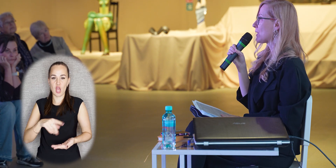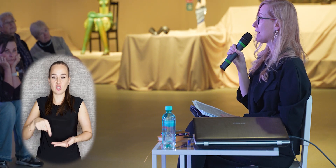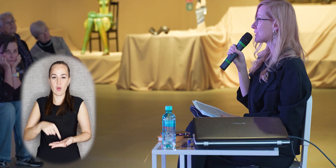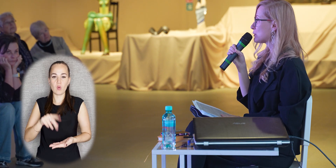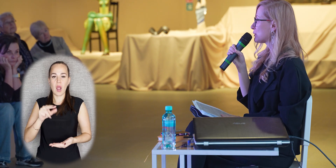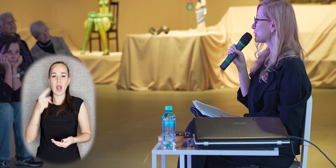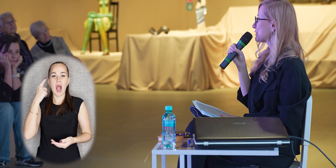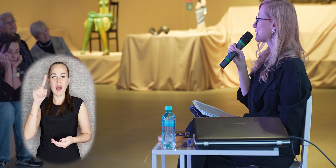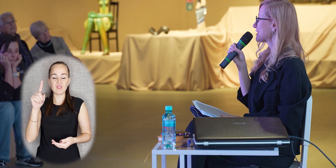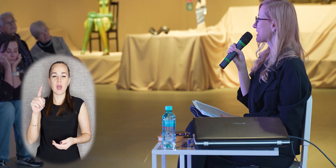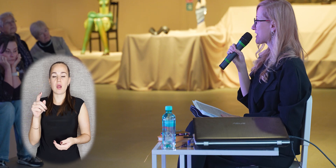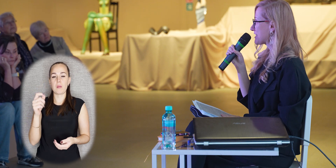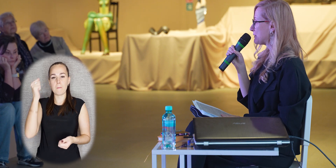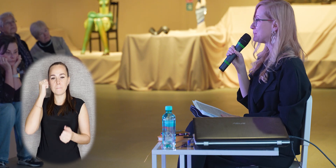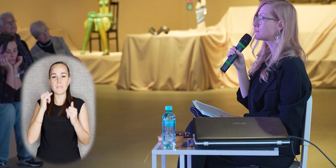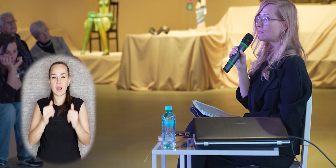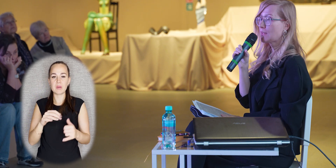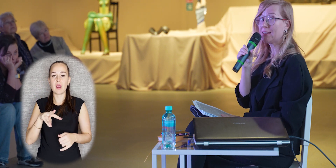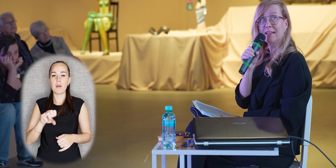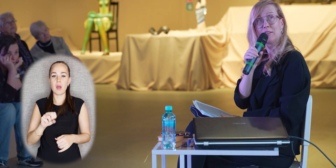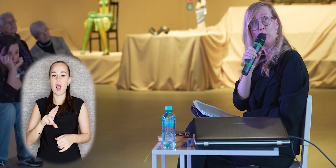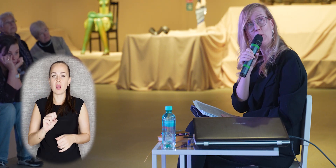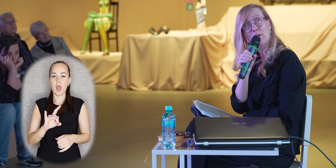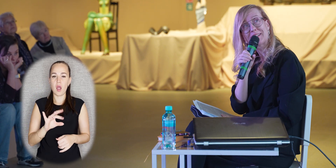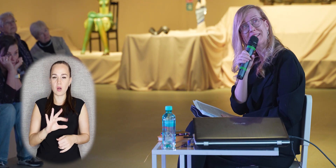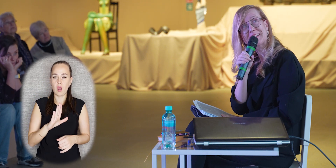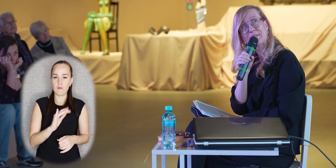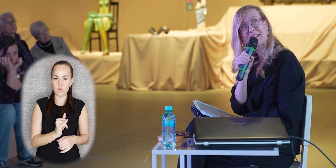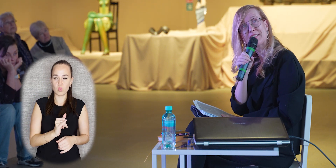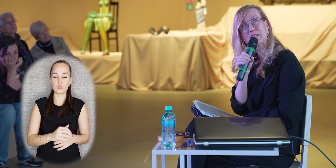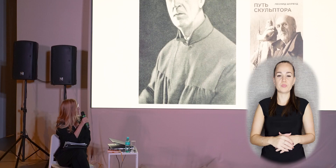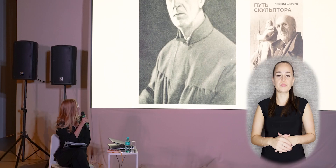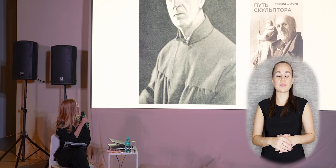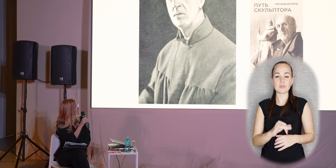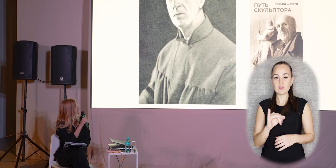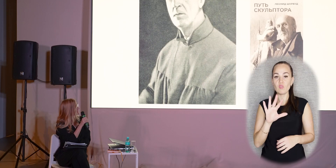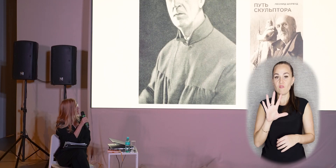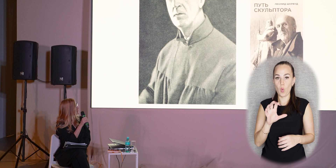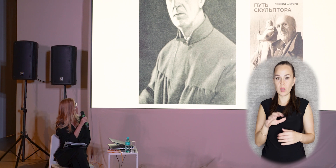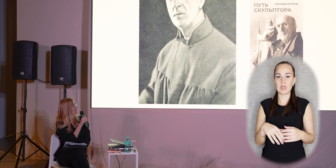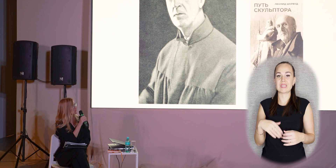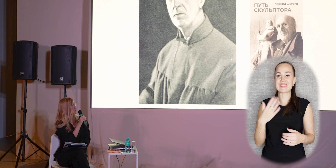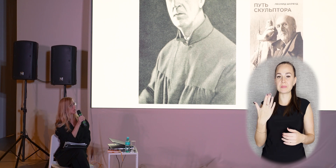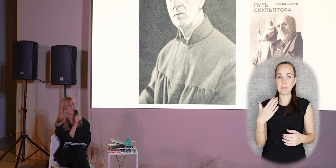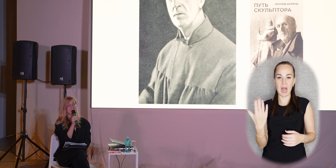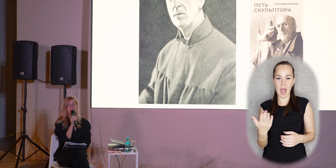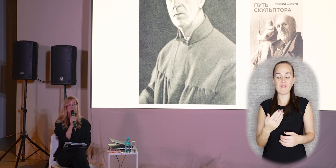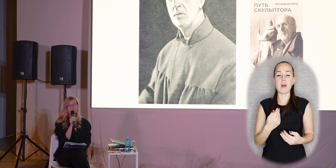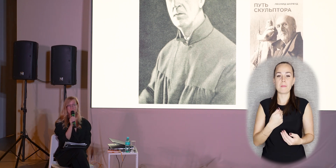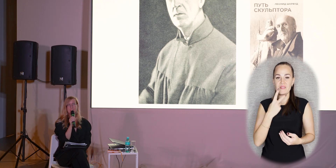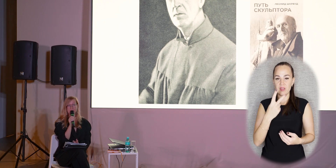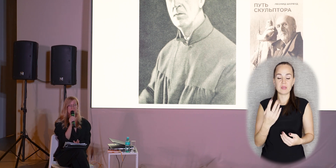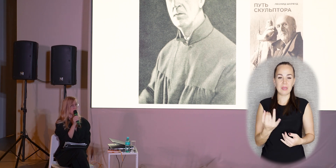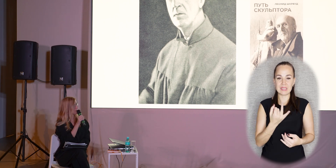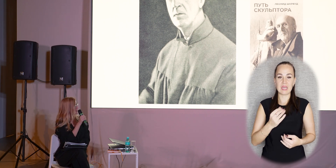памятника Макарову в Кронштадте. Но как раз на фотографии справа мы видим еще одну его очень известную